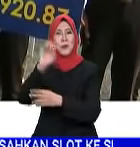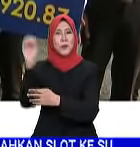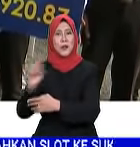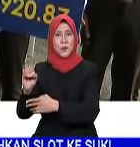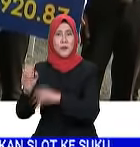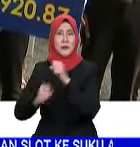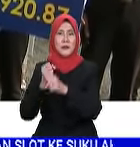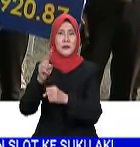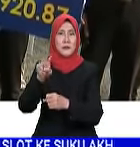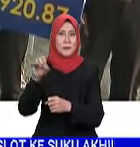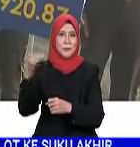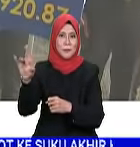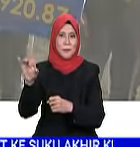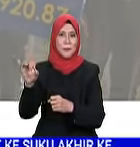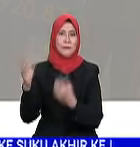pada tahun 2018.